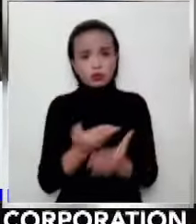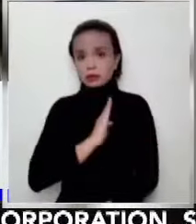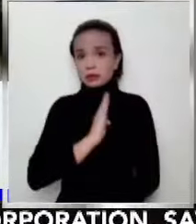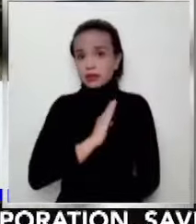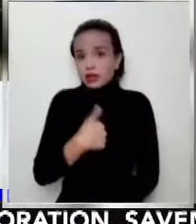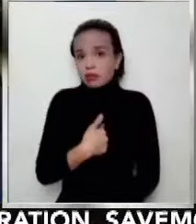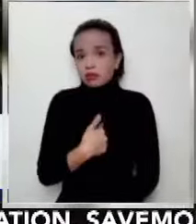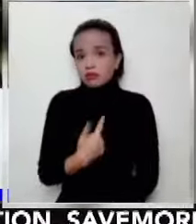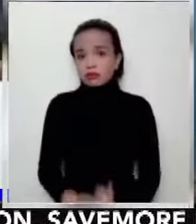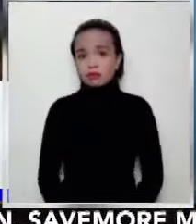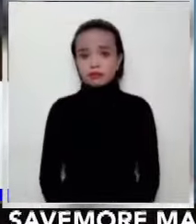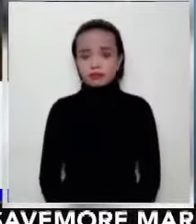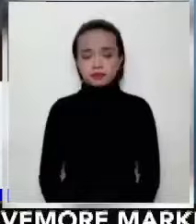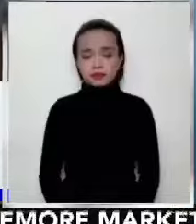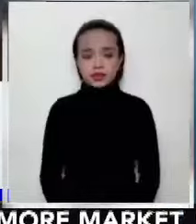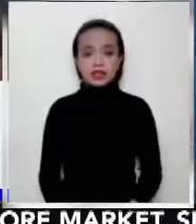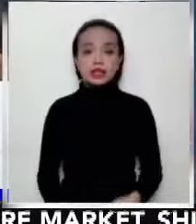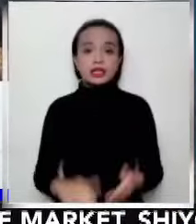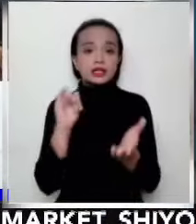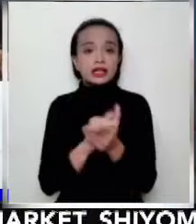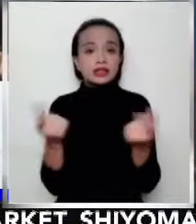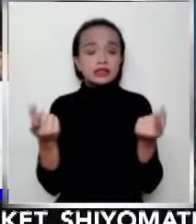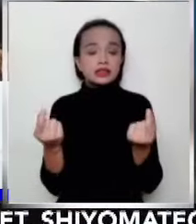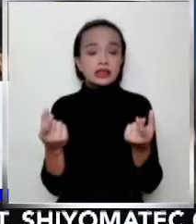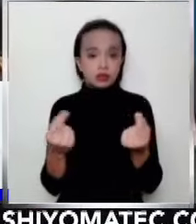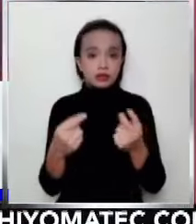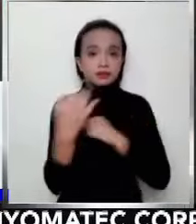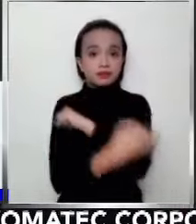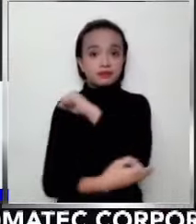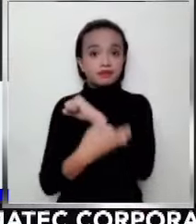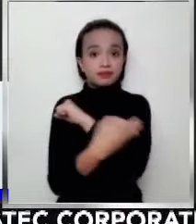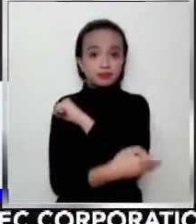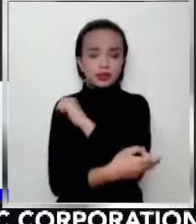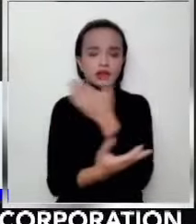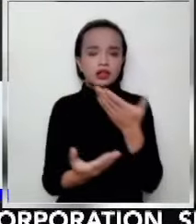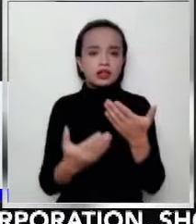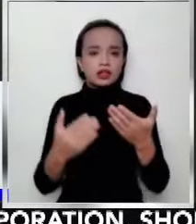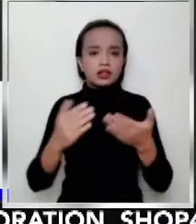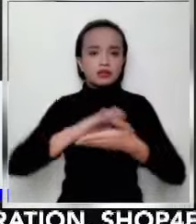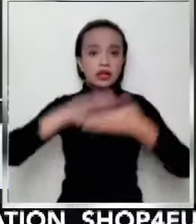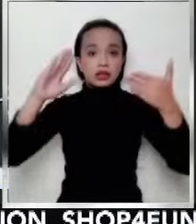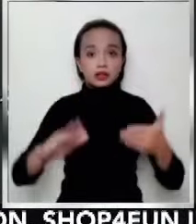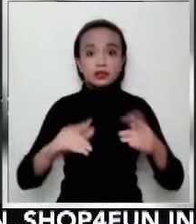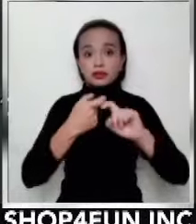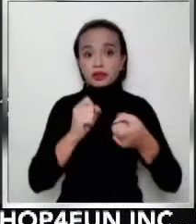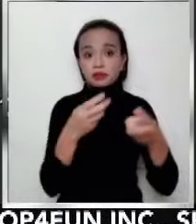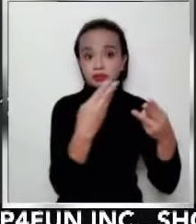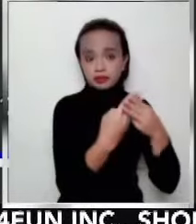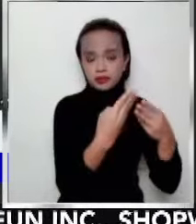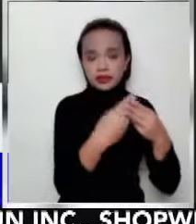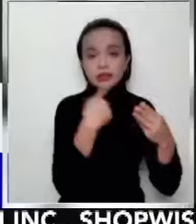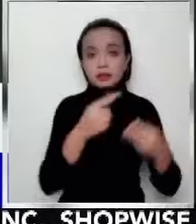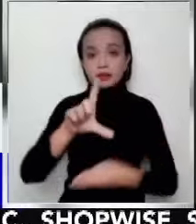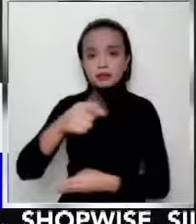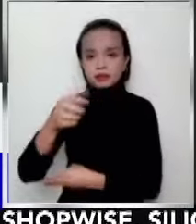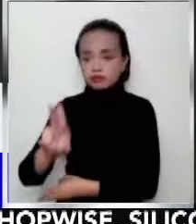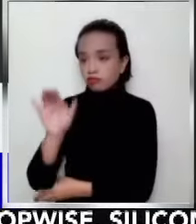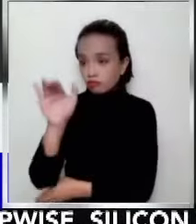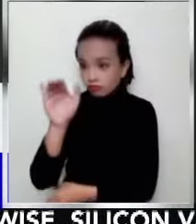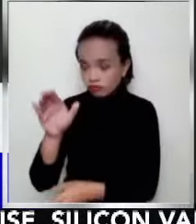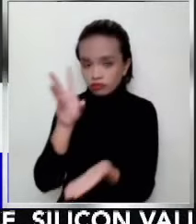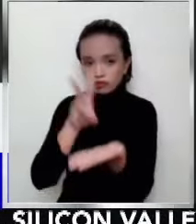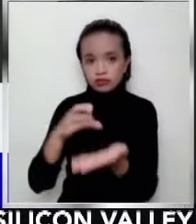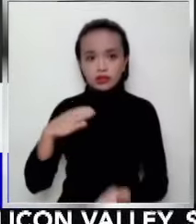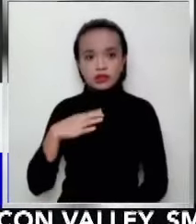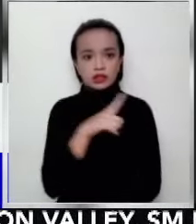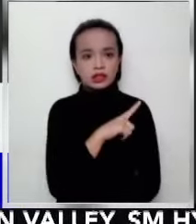ng dayuhang vlogger, sabi ng pamanuan ng Muntinlupa LGU. Ang aking panawagan sa City Council na i-declare na persona non